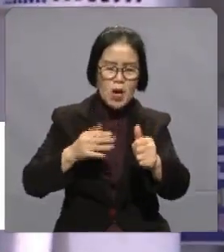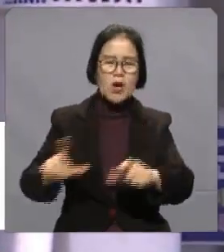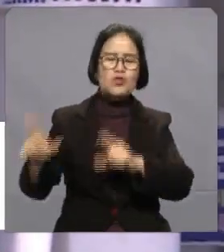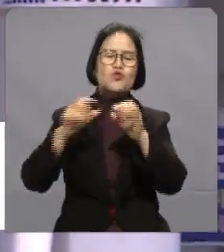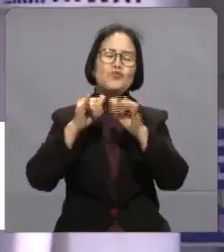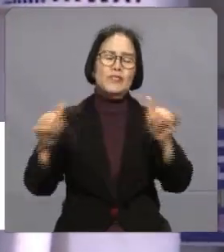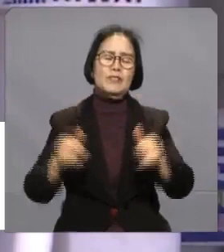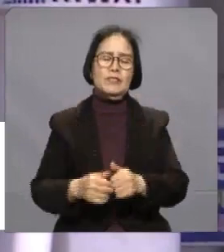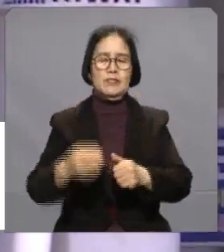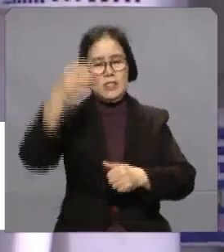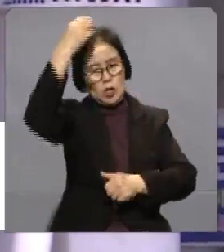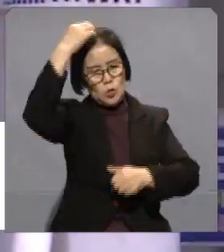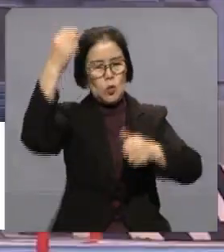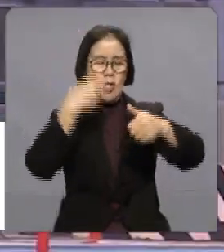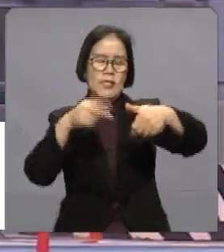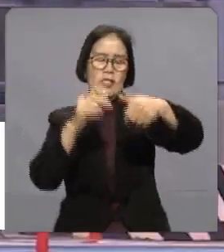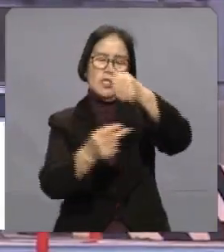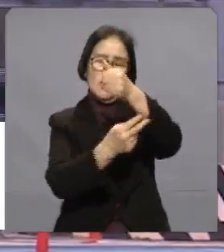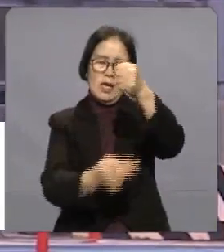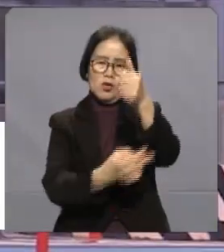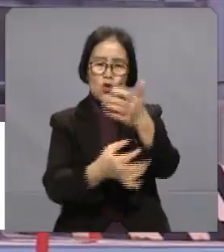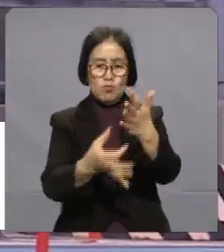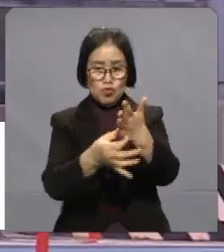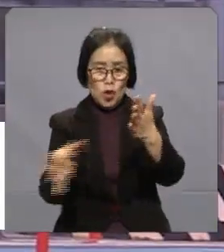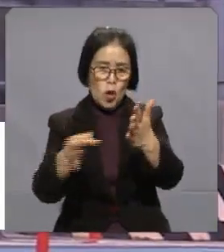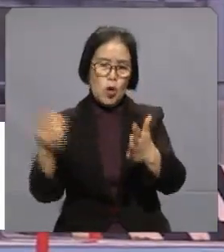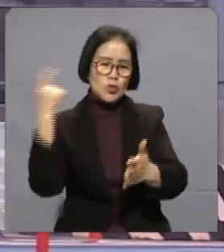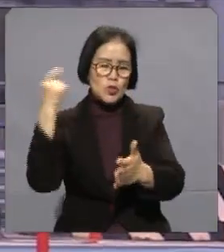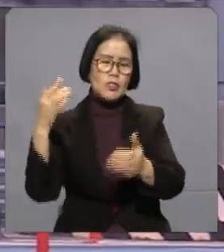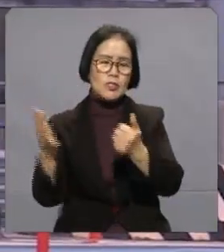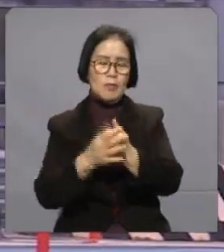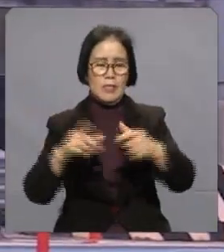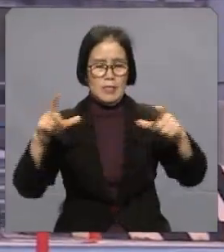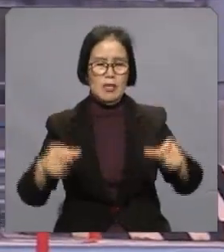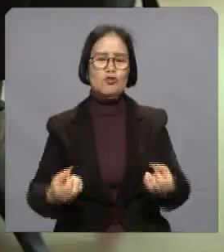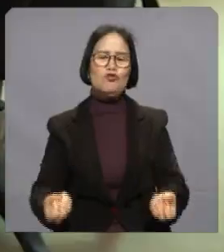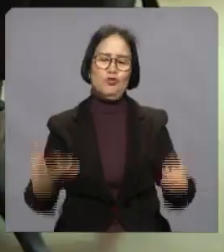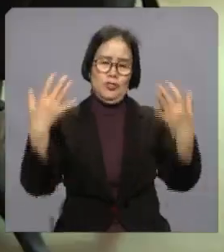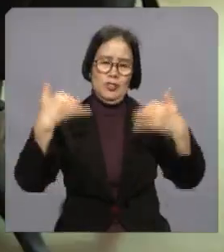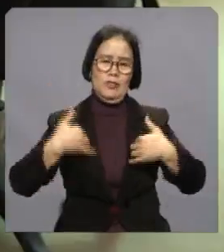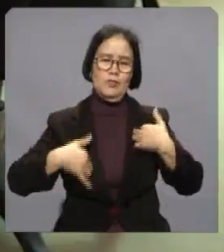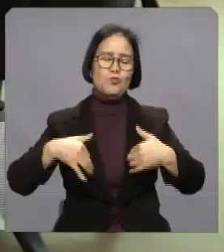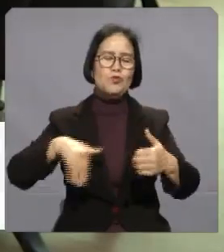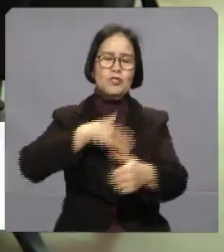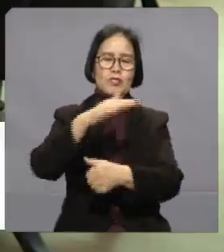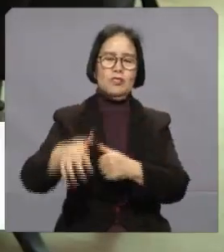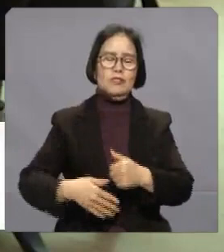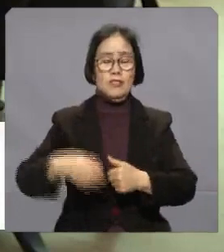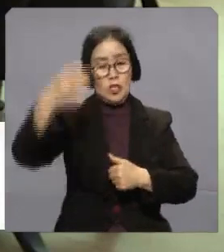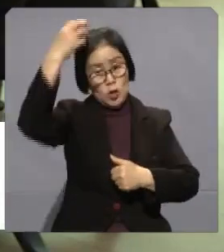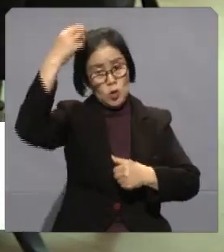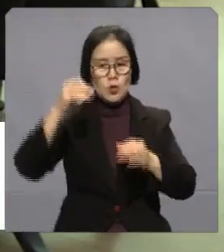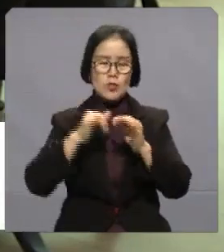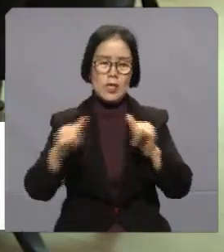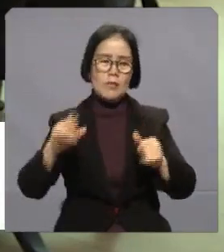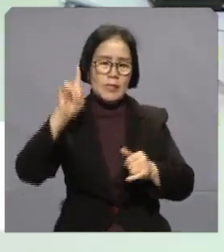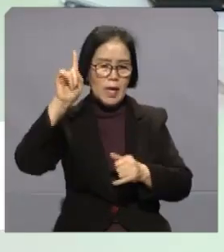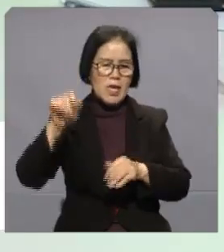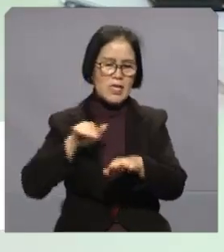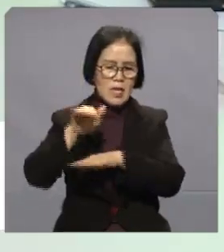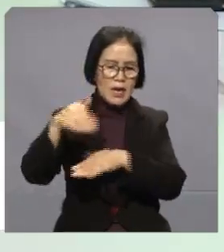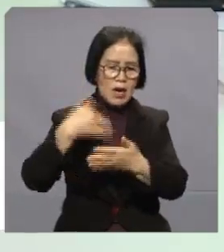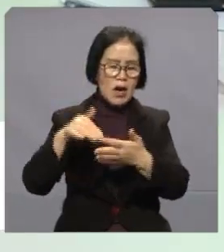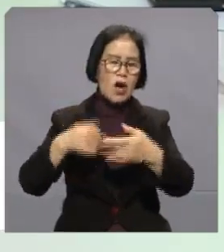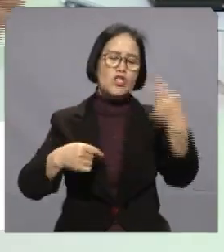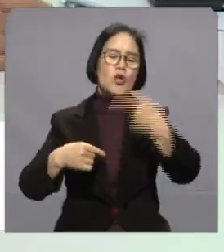영종대교와 인천대교의 통행료 무료 소식이 전해지며 지역은 축제 분위기입니다. 영종도 주민들은 내일 차량 1,000대를